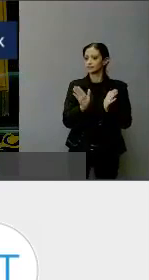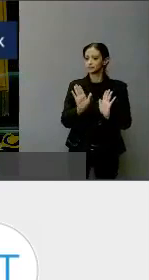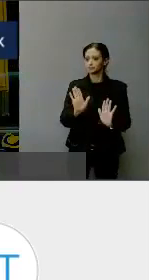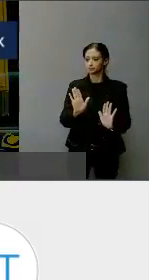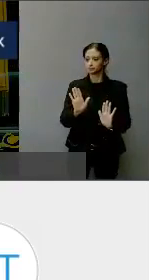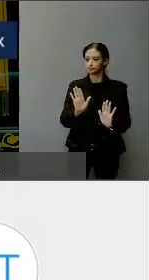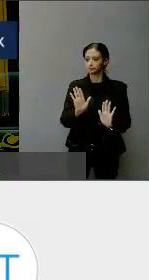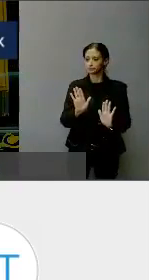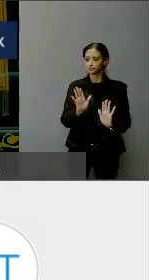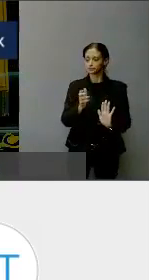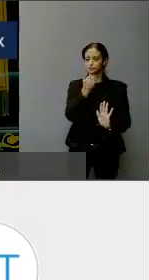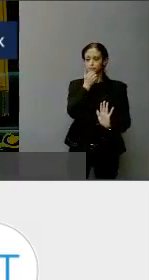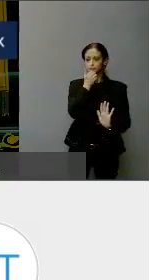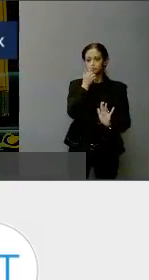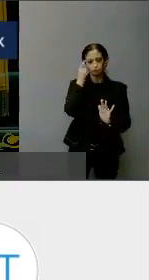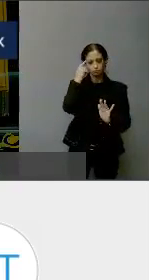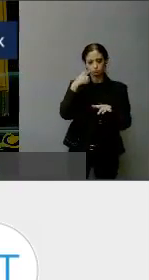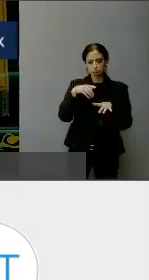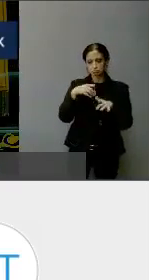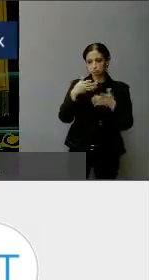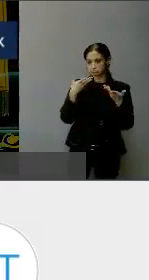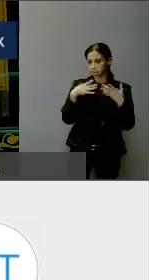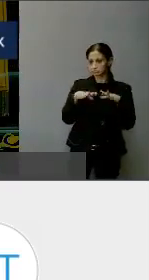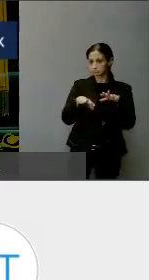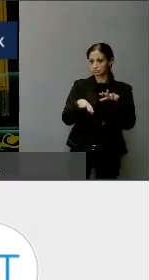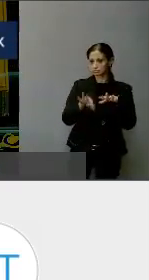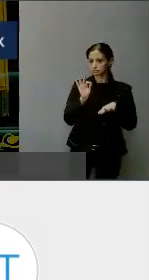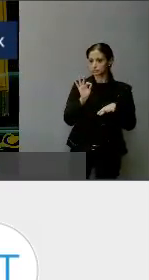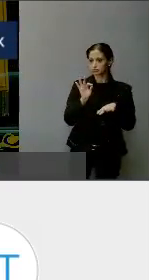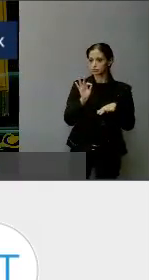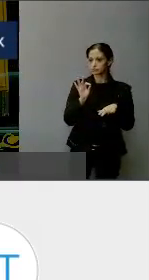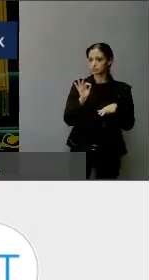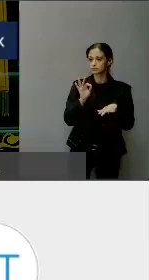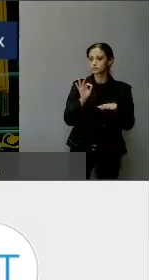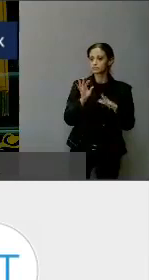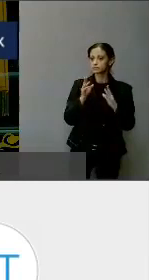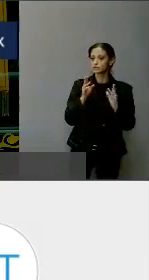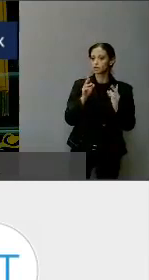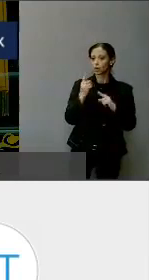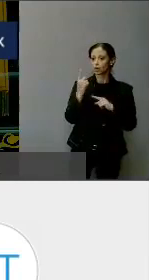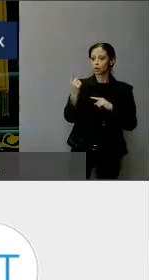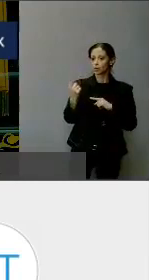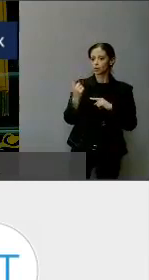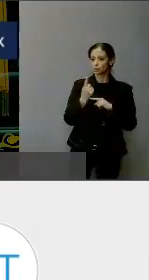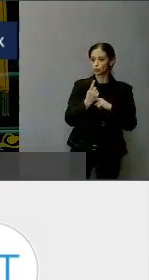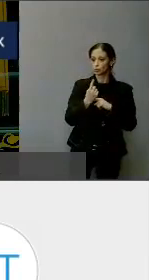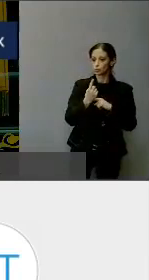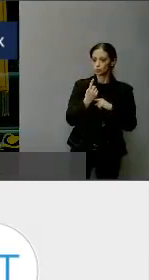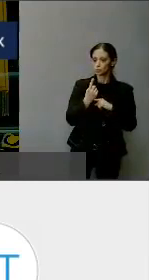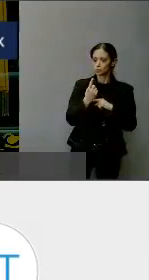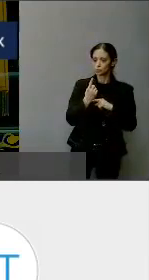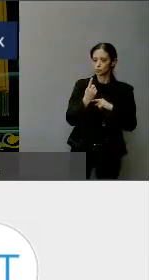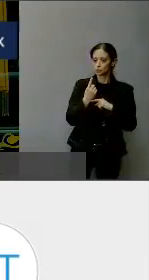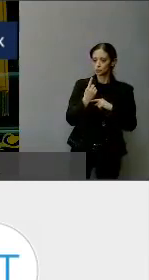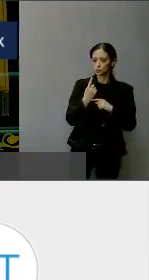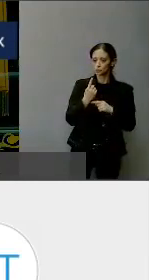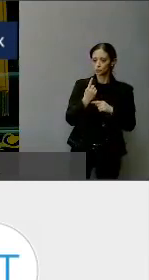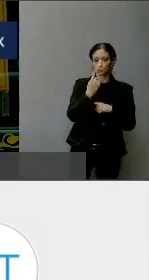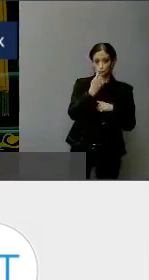a quelli via ora dividete voi come meglio ritenete come ha fatto prima la lista crivello 1 201 e il primo